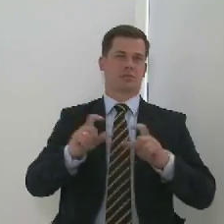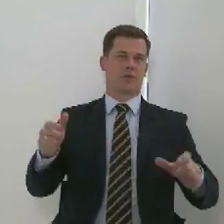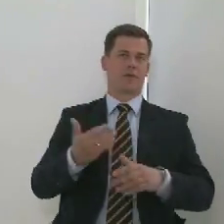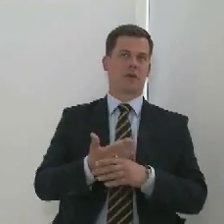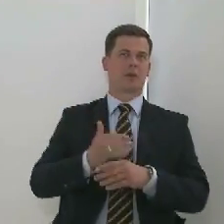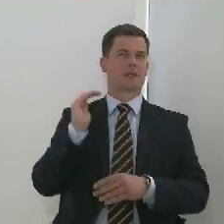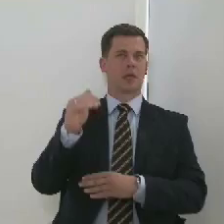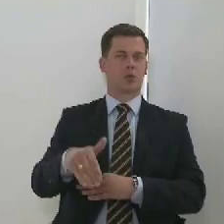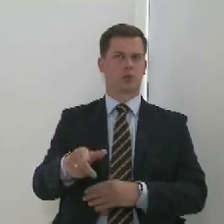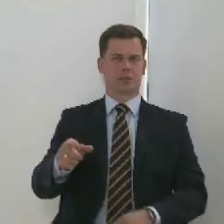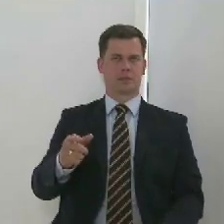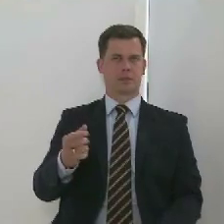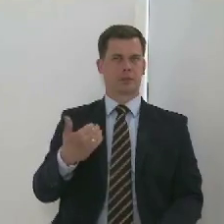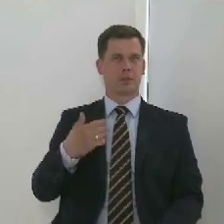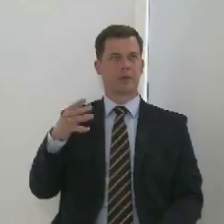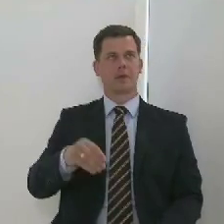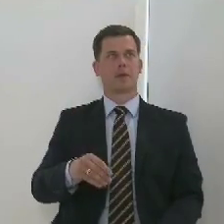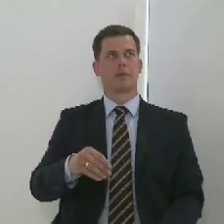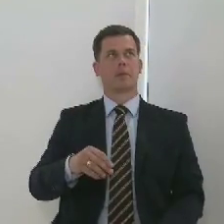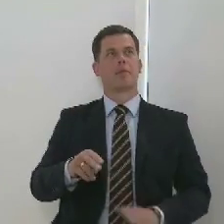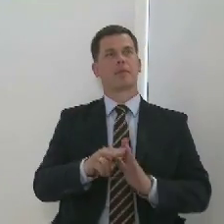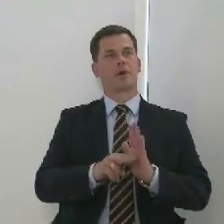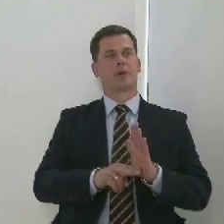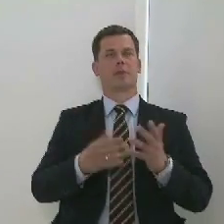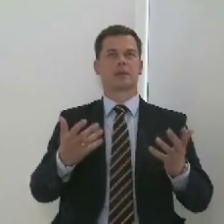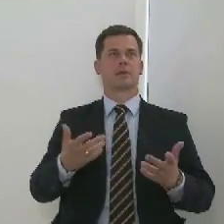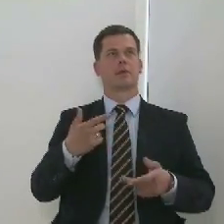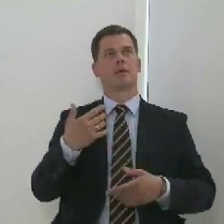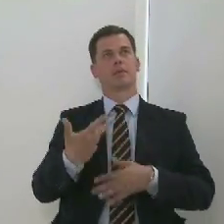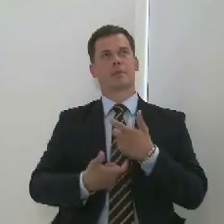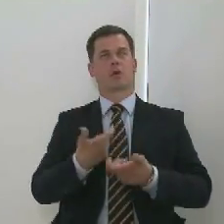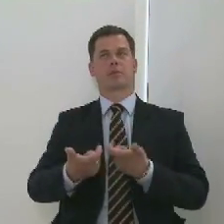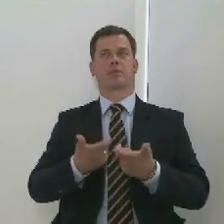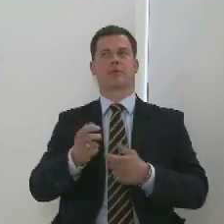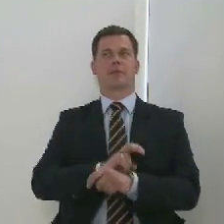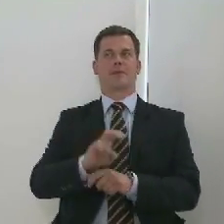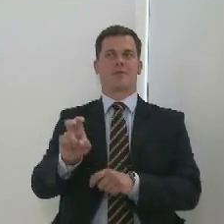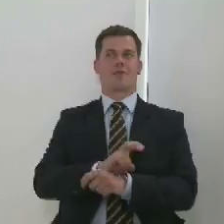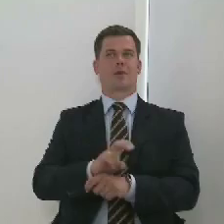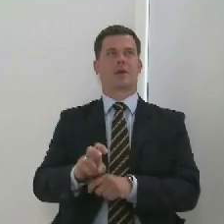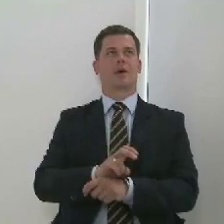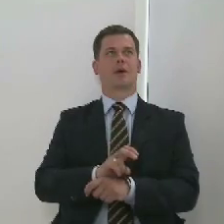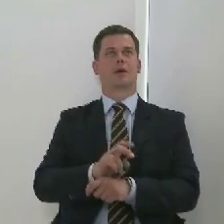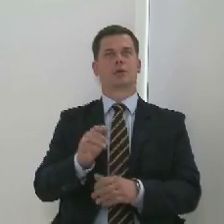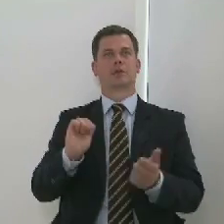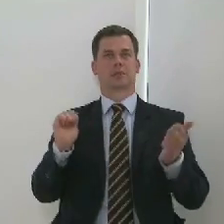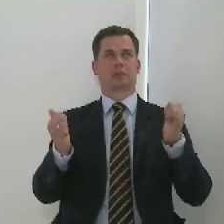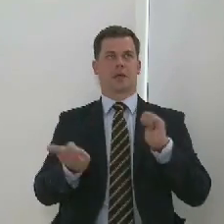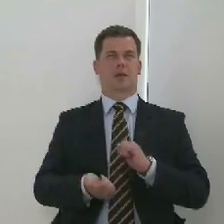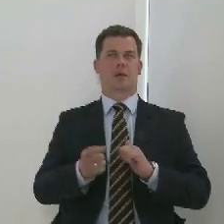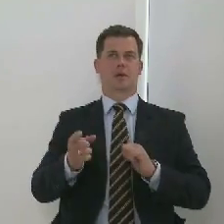na Zachodzie w programie, który miał na celu opracowanie technologii na potrzeby zmieniającego